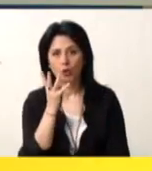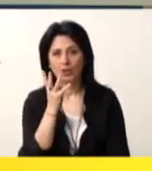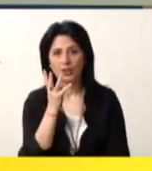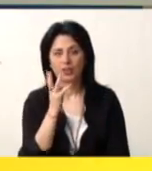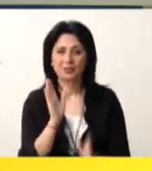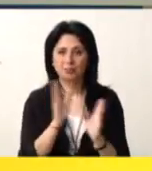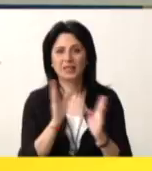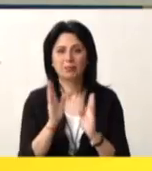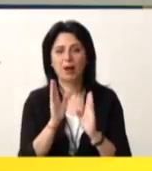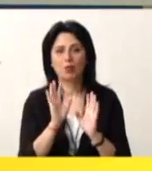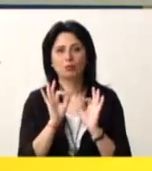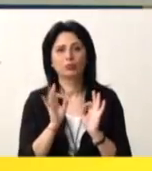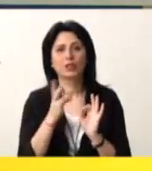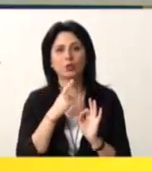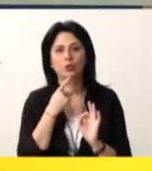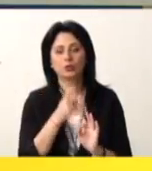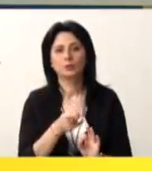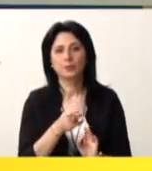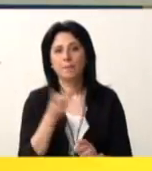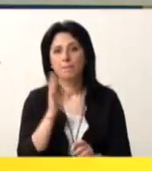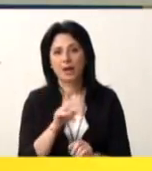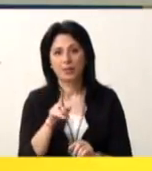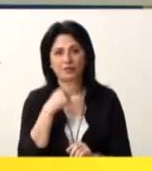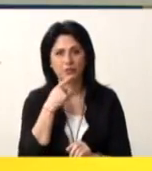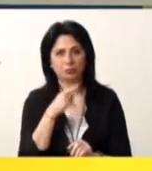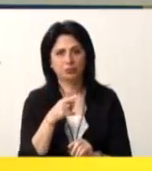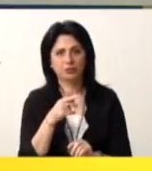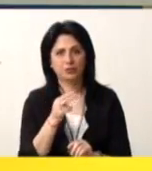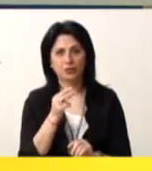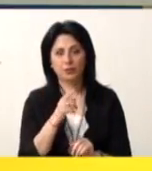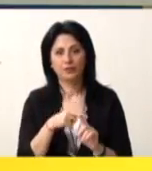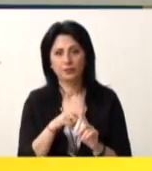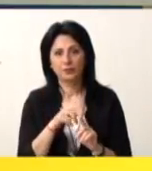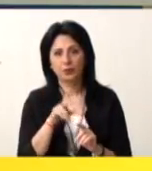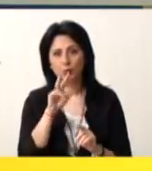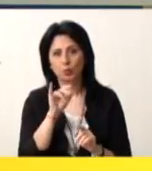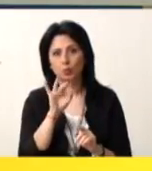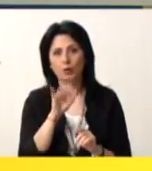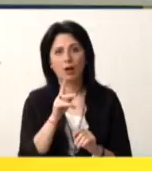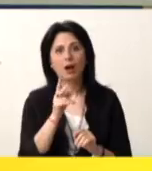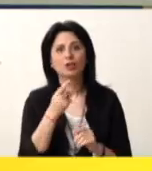არის მინიმალური რომლის ქვემოთაც არ მეფას. მაგრამ ახლა თქვენ გითხარით რომ ლუარსაბობა, ანუ